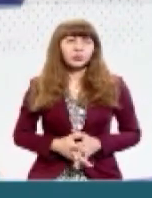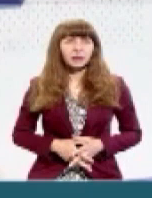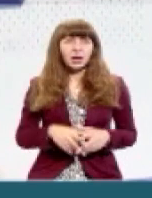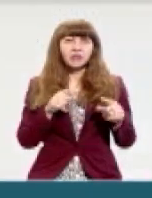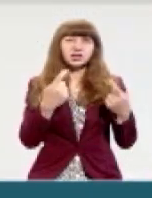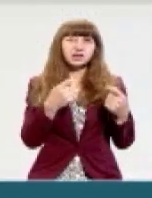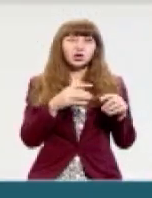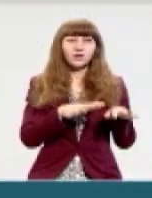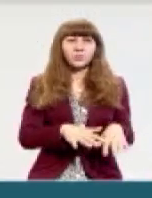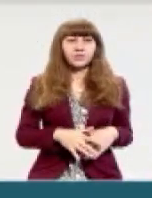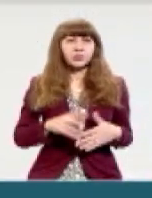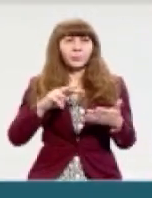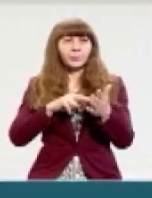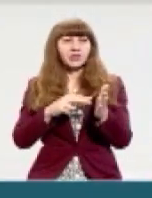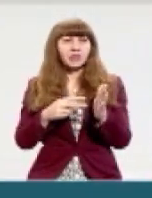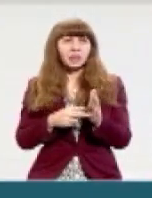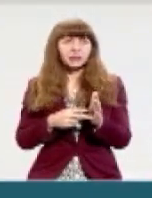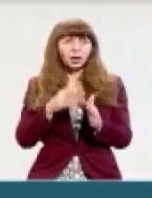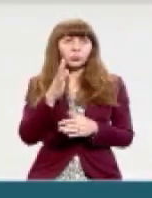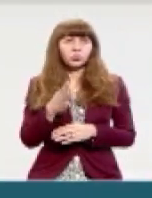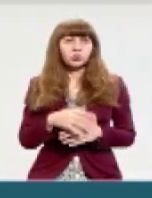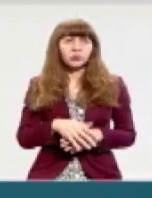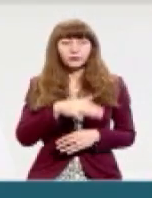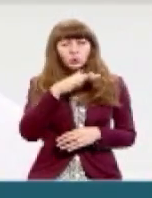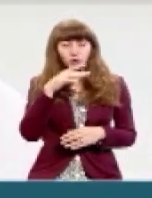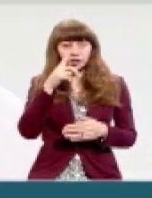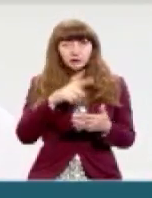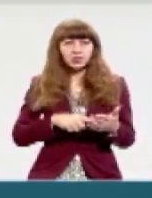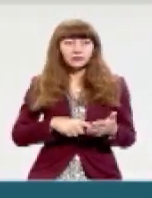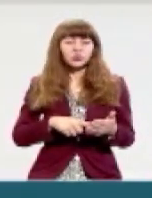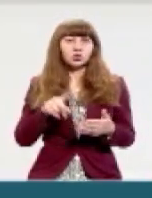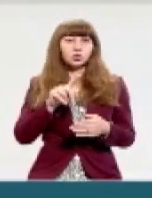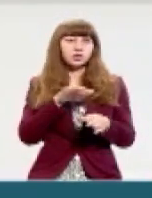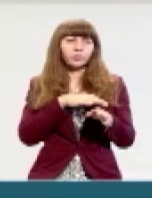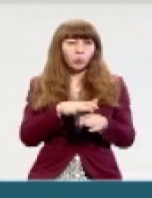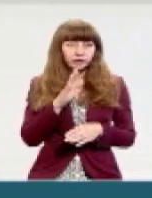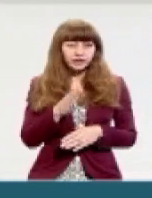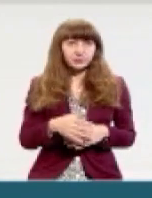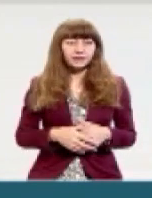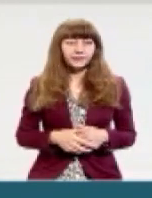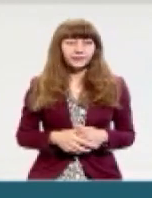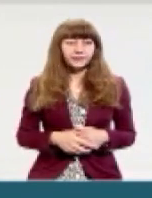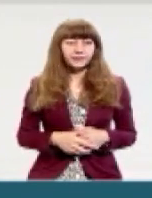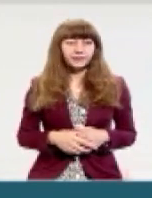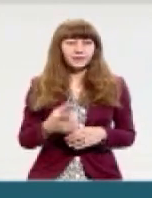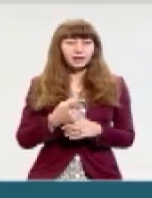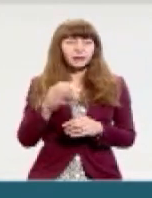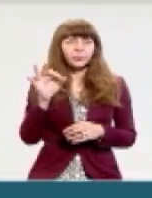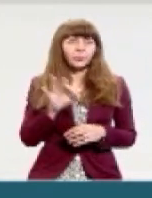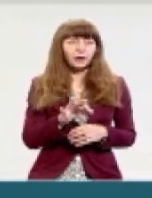небольшая торговая зона. Планов у нас на будущее много, надеюсь, что все они у нас исполнятся. А в данный